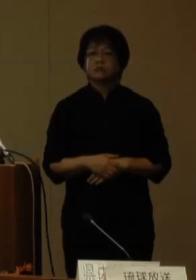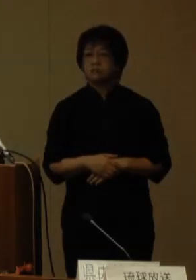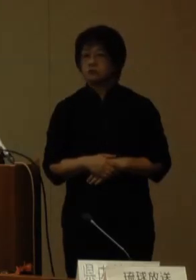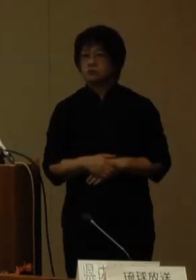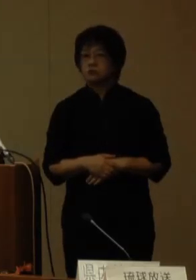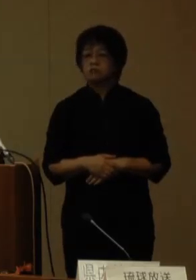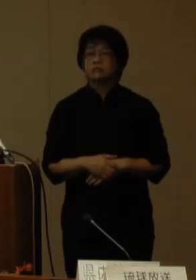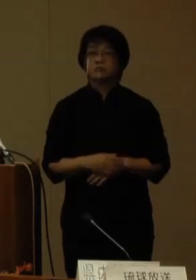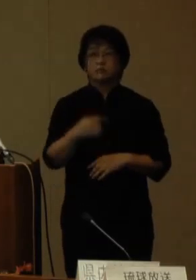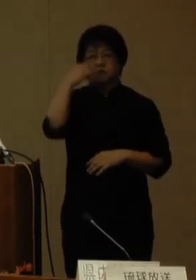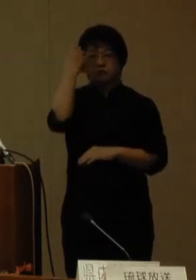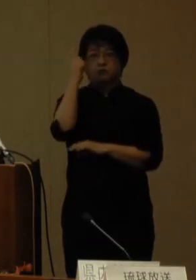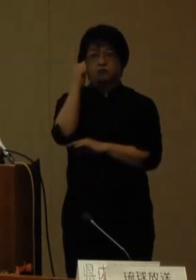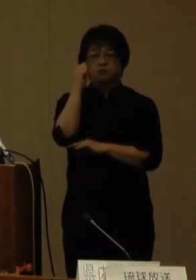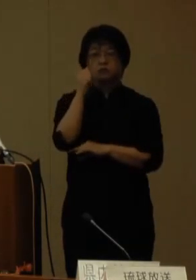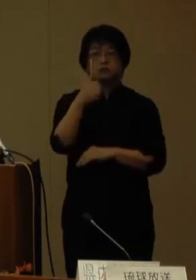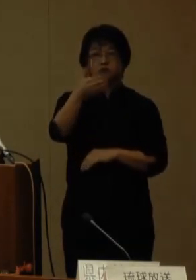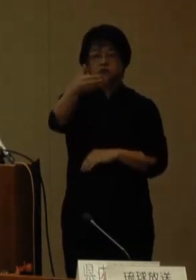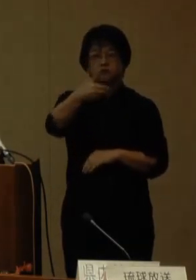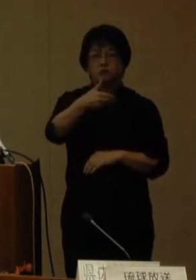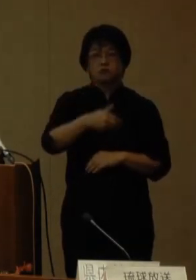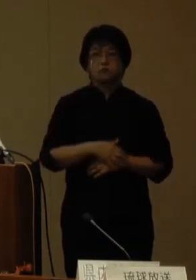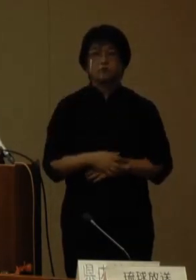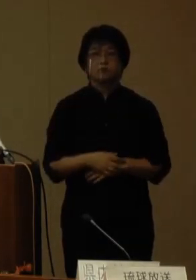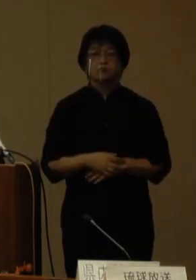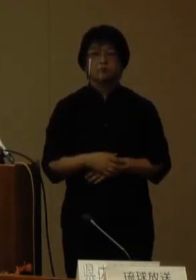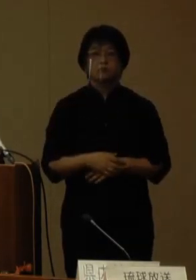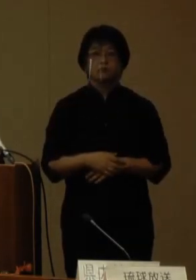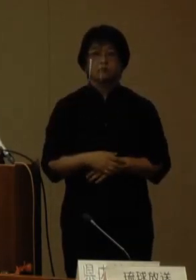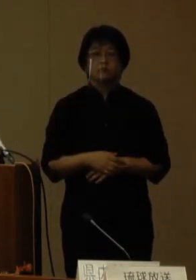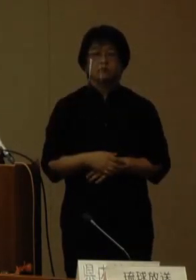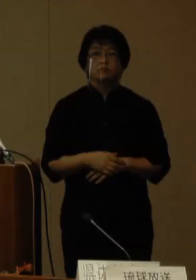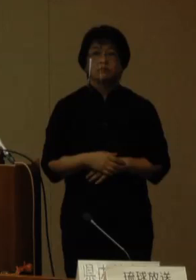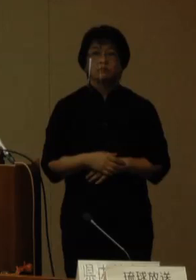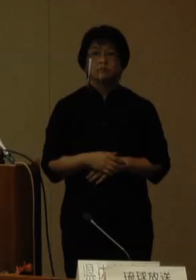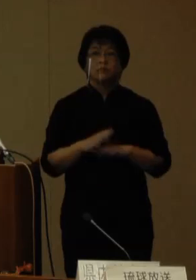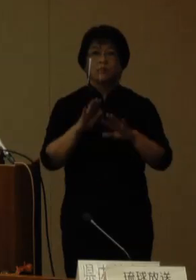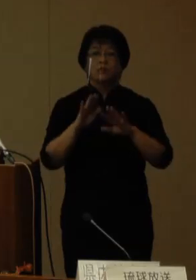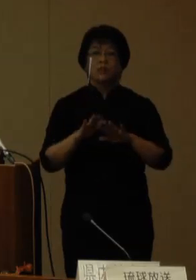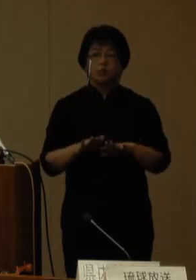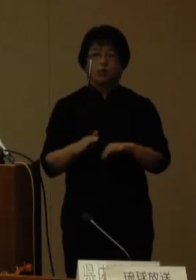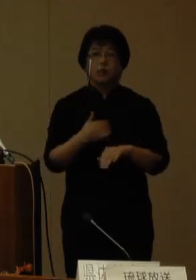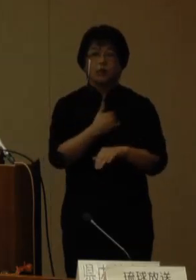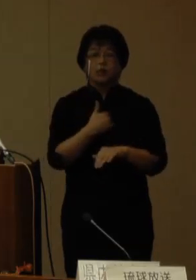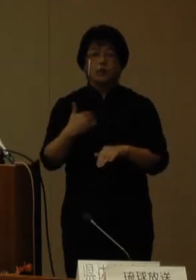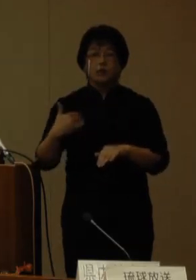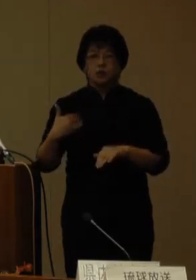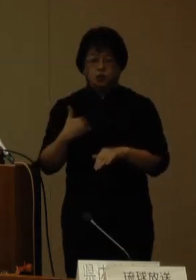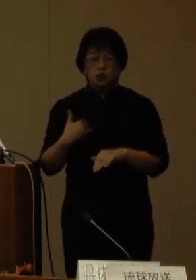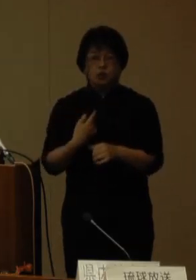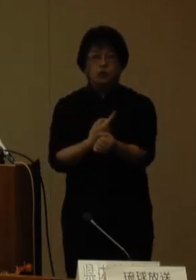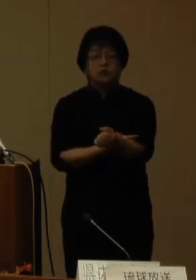すみません、琉球新報の沖田と申します。知事、今、取れる最大限というお言葉があったんですけども、